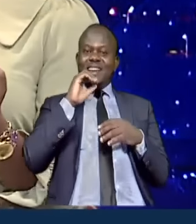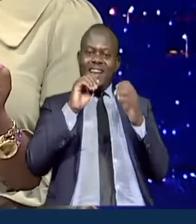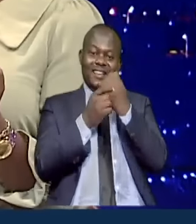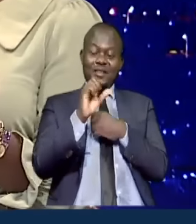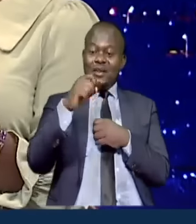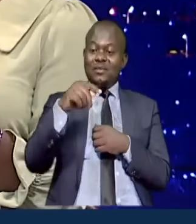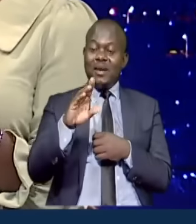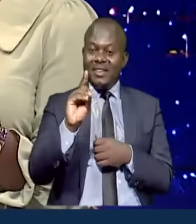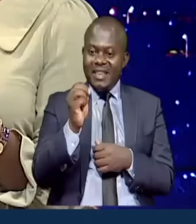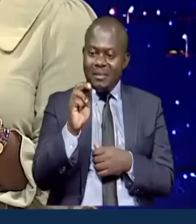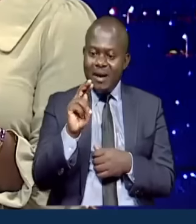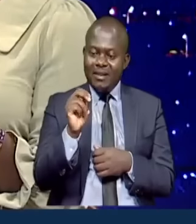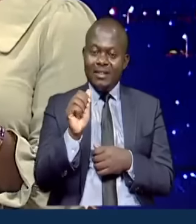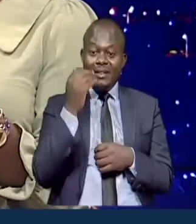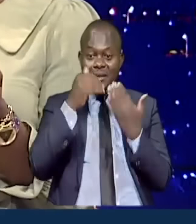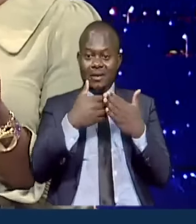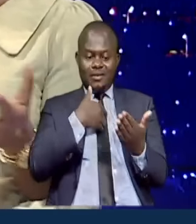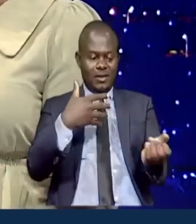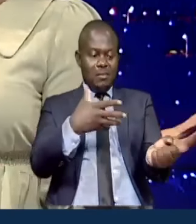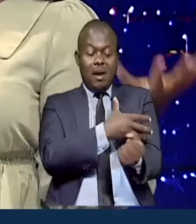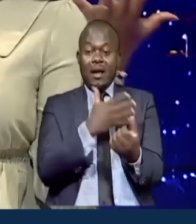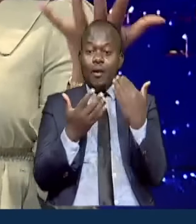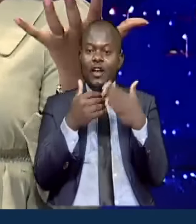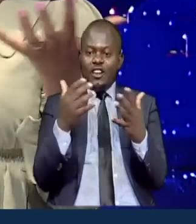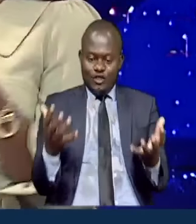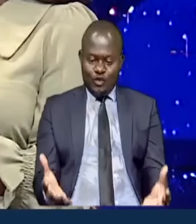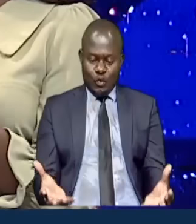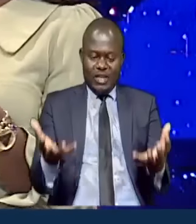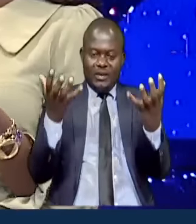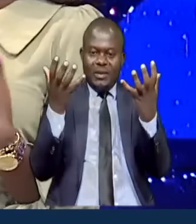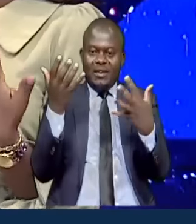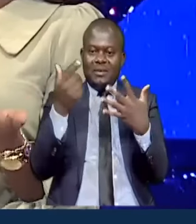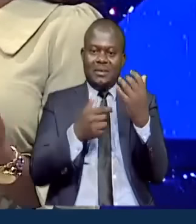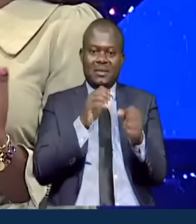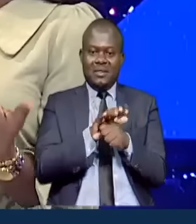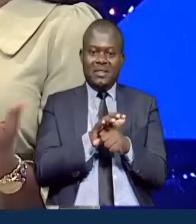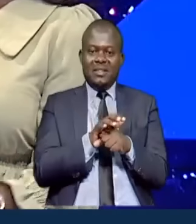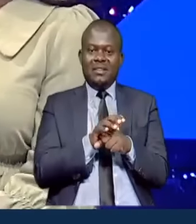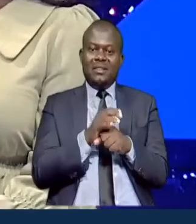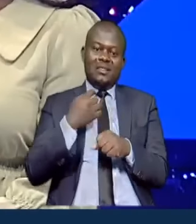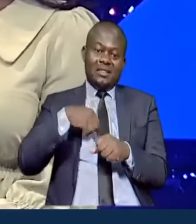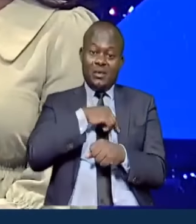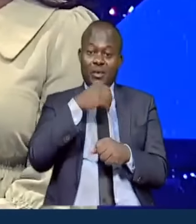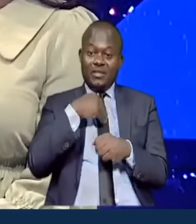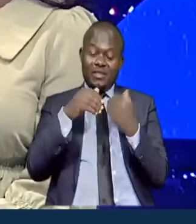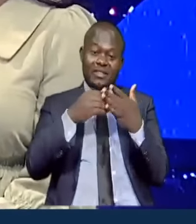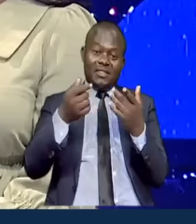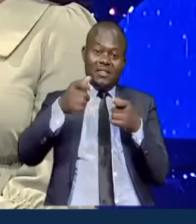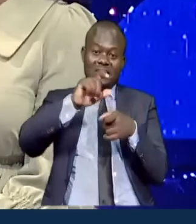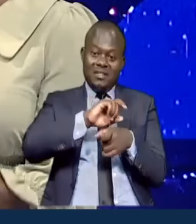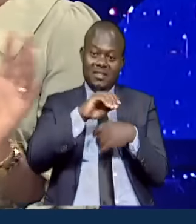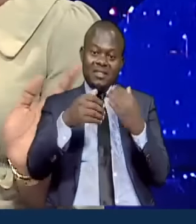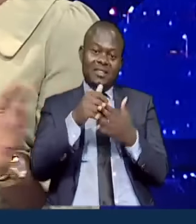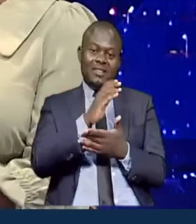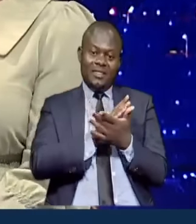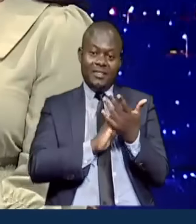biraterwa hari uvuga ati ngewe yaba nagiraga imbaraga wenda zo guterura ibiro byinshi wowe nafite ariko banyongerera wenda rimwe na rimwe